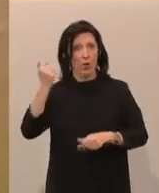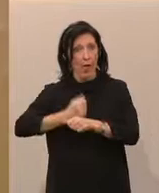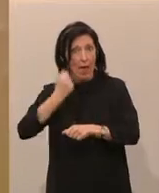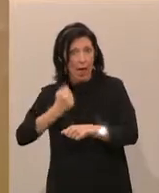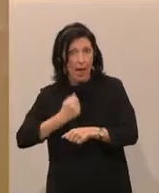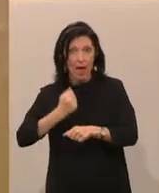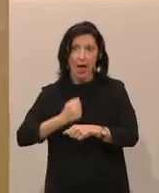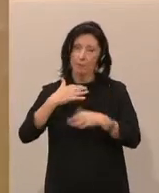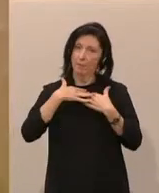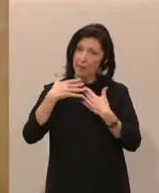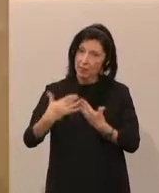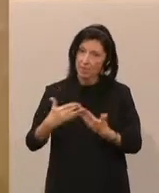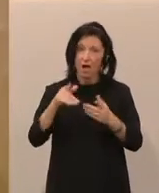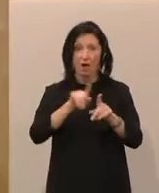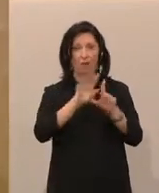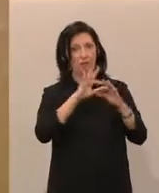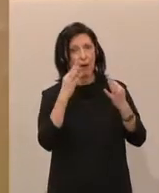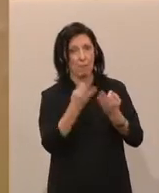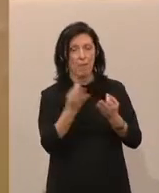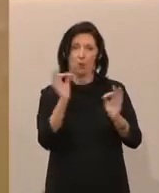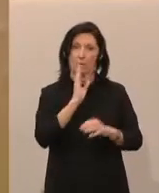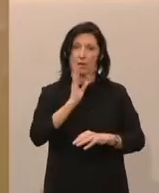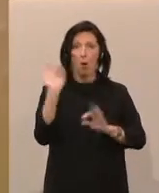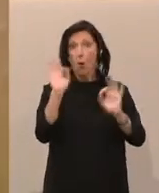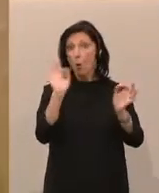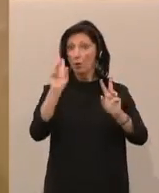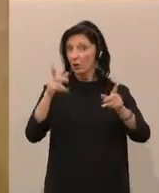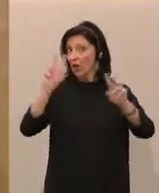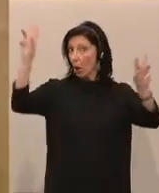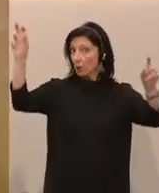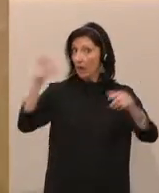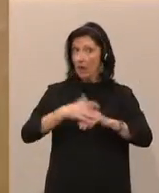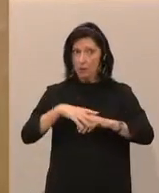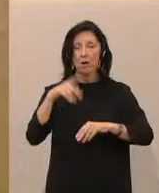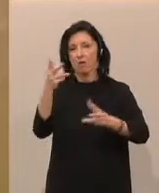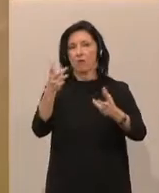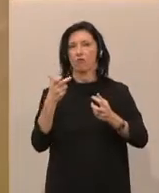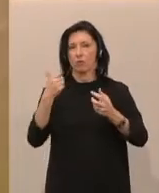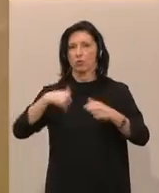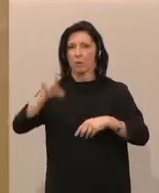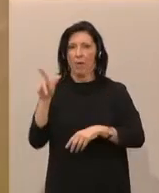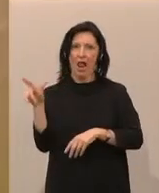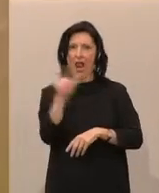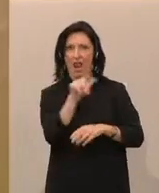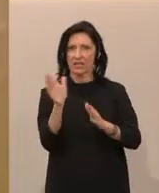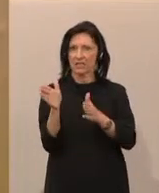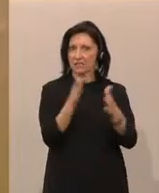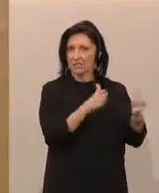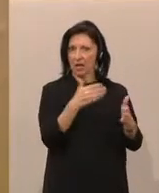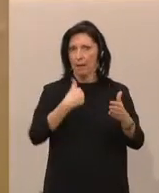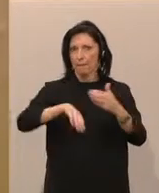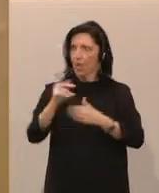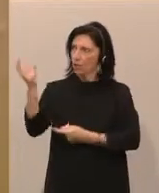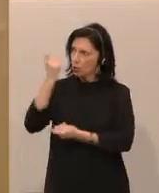und pensionisten auch so könnte sie lauten oder sie könnte auch lauten ihr wunsch ist es mehr linksruck im land vorzunehmen mehr zuwanderung